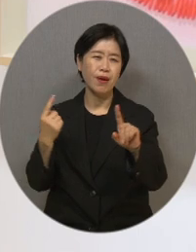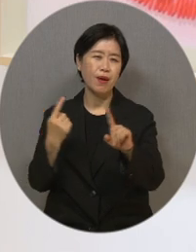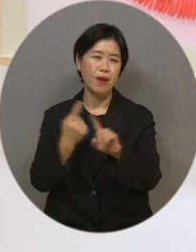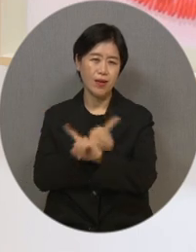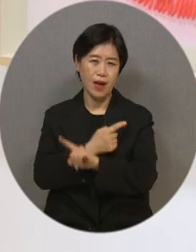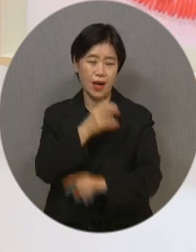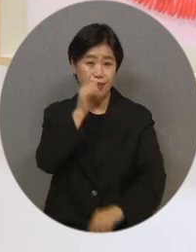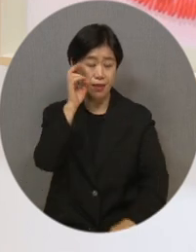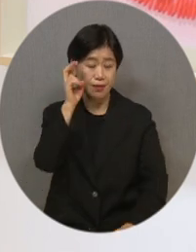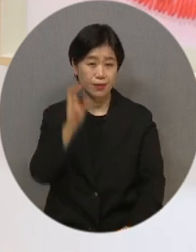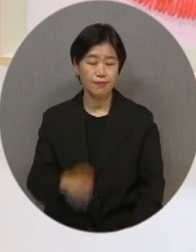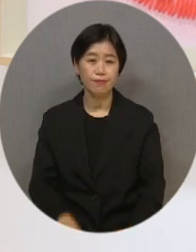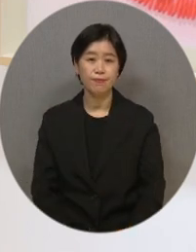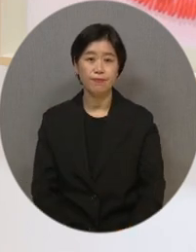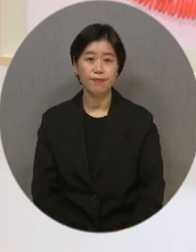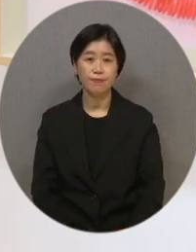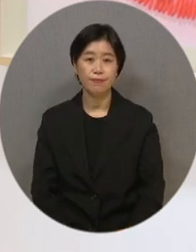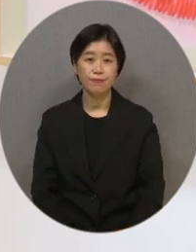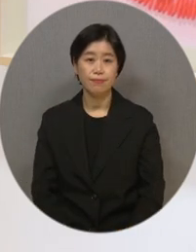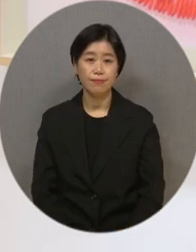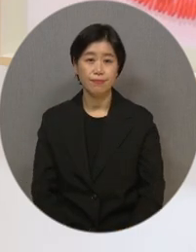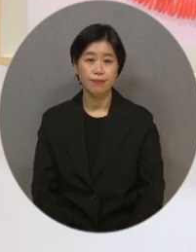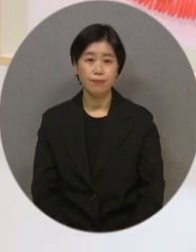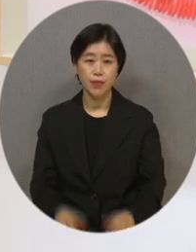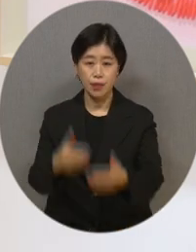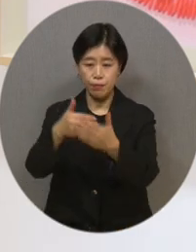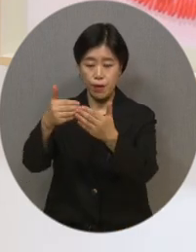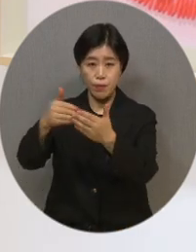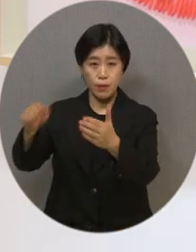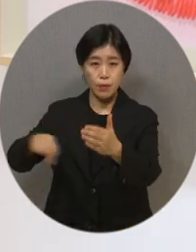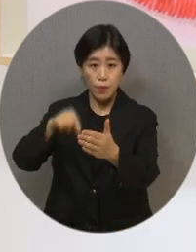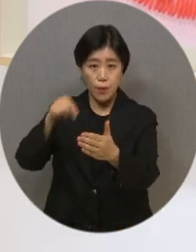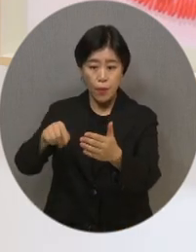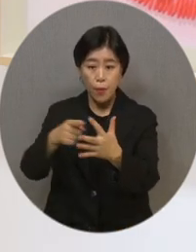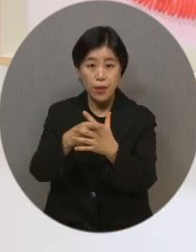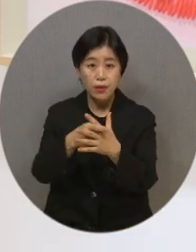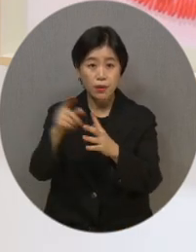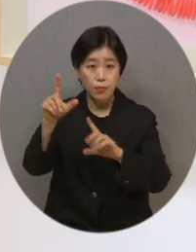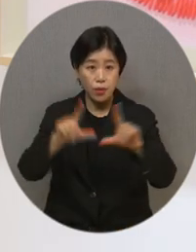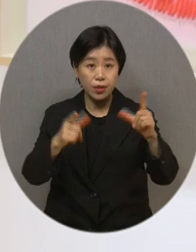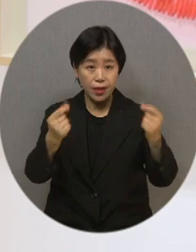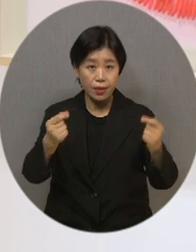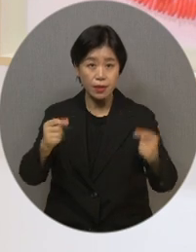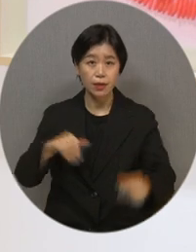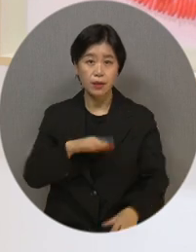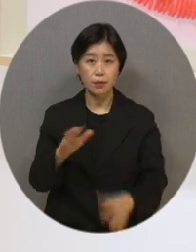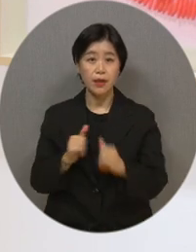의미를 전달합니다. 어쩌면 작품 속 멸치처럼 우리 모두에게 길은